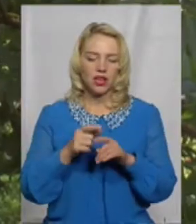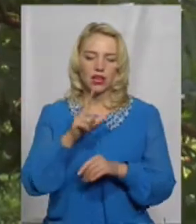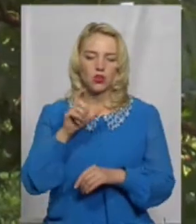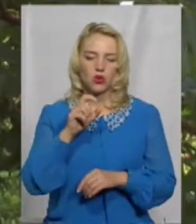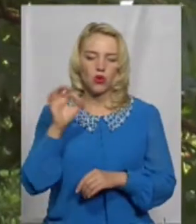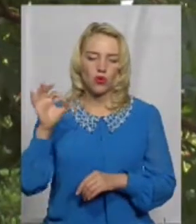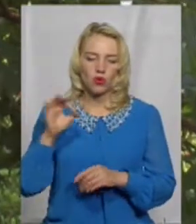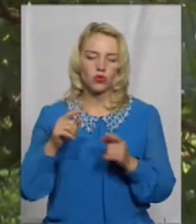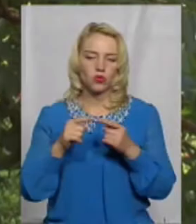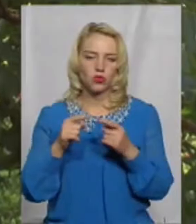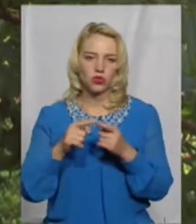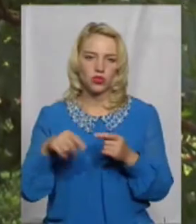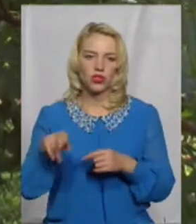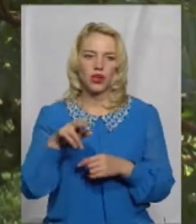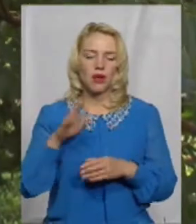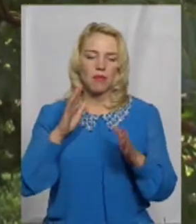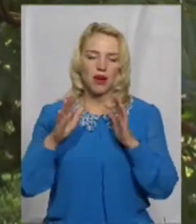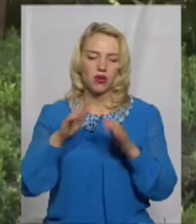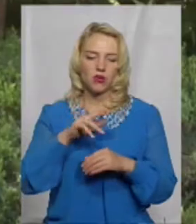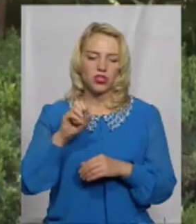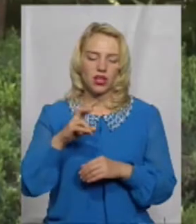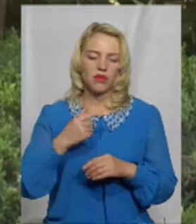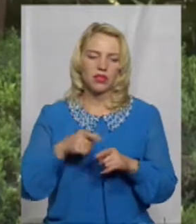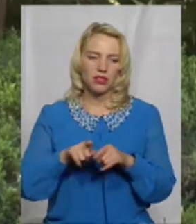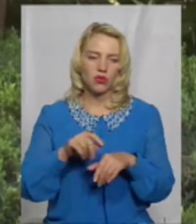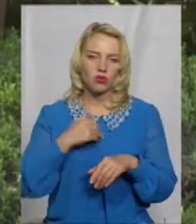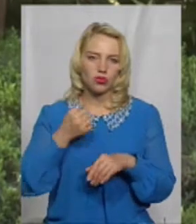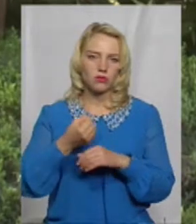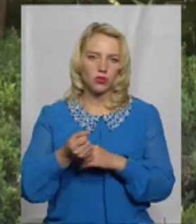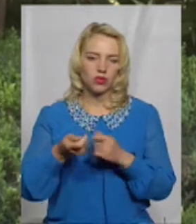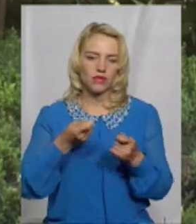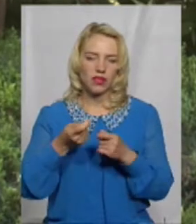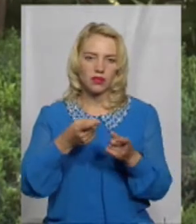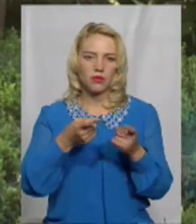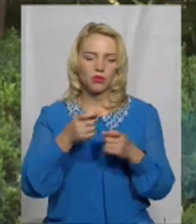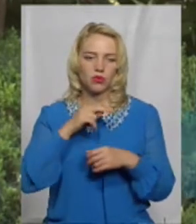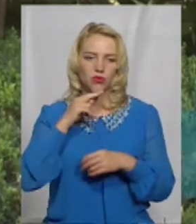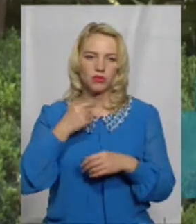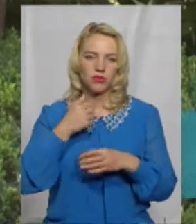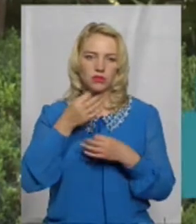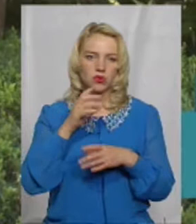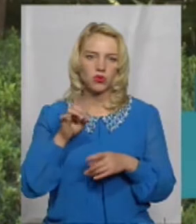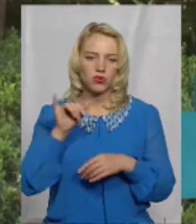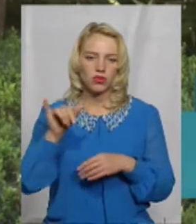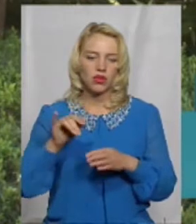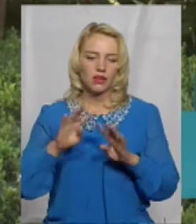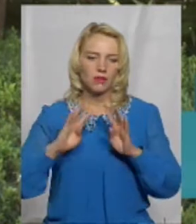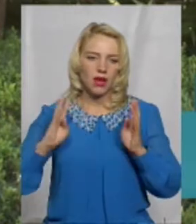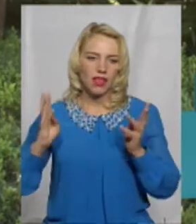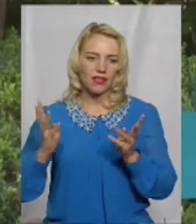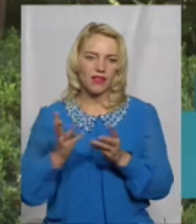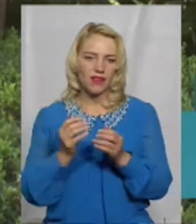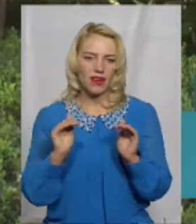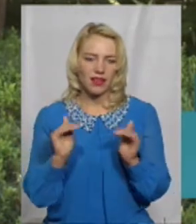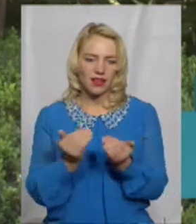такий спосіб вирішила звернути увагу влади на тварин і пернатих, які там перебувають. Мені там не сподобалося, що в них маленькі вольєри і